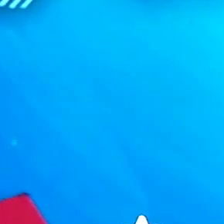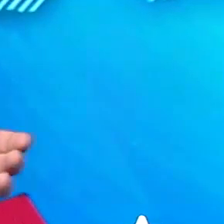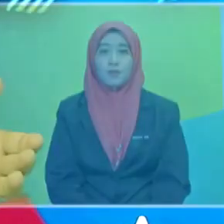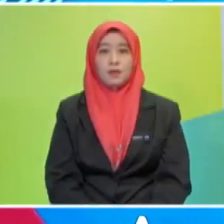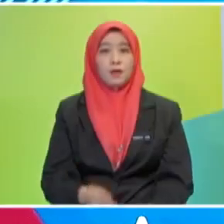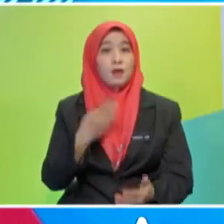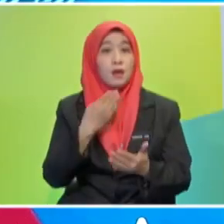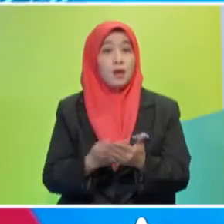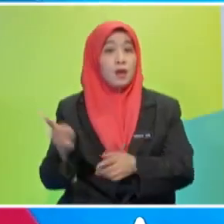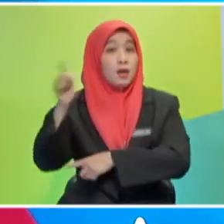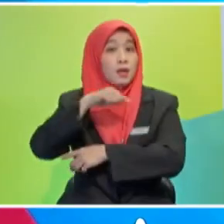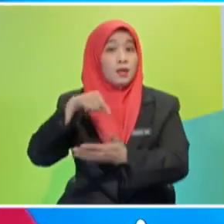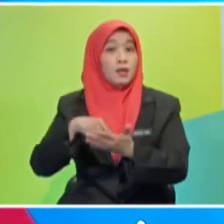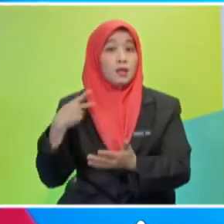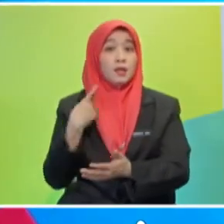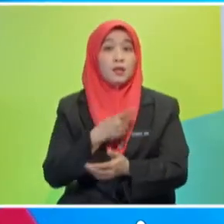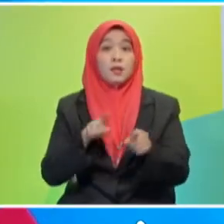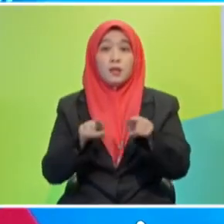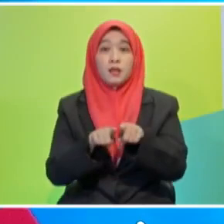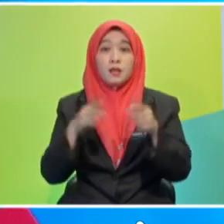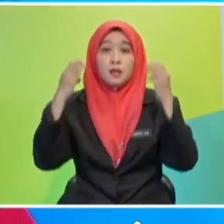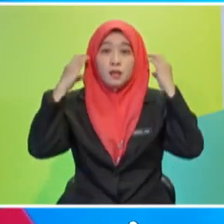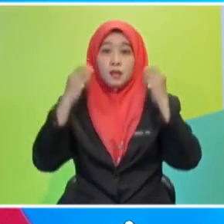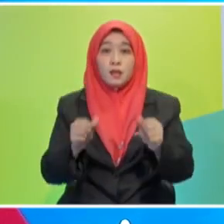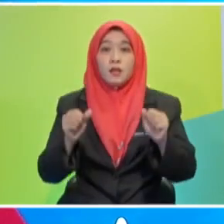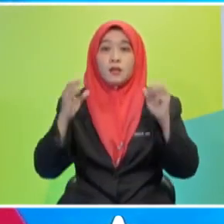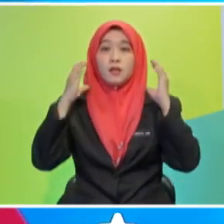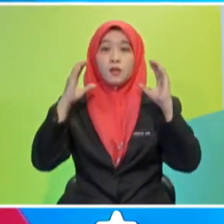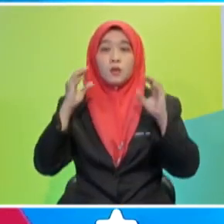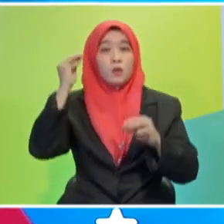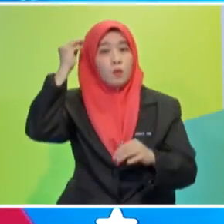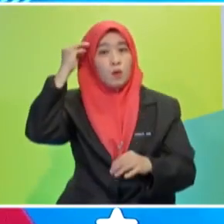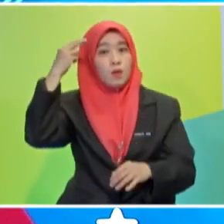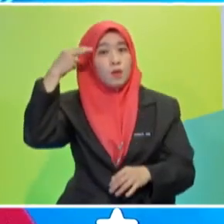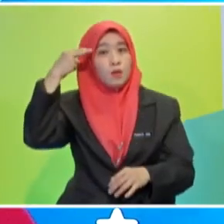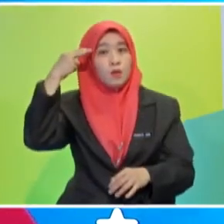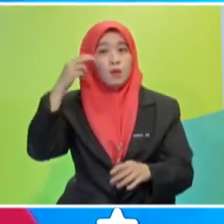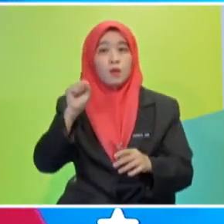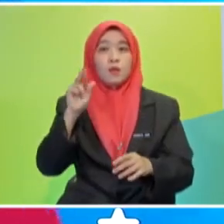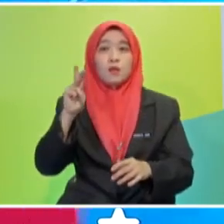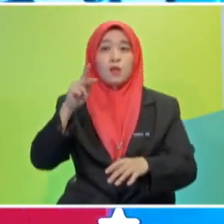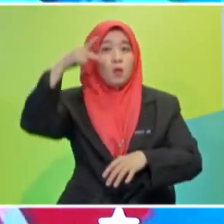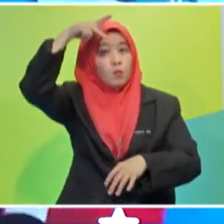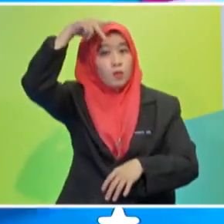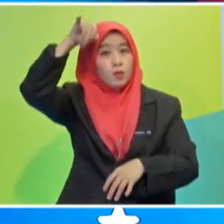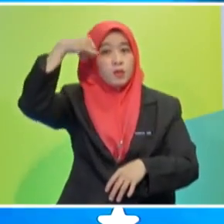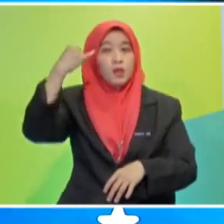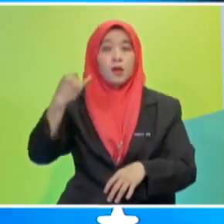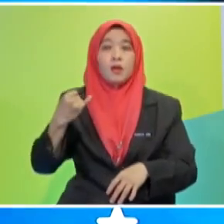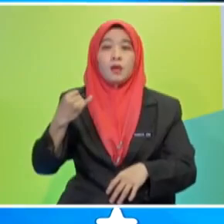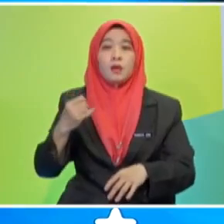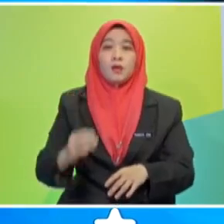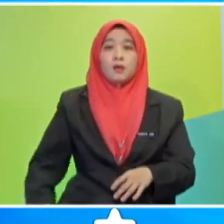Baiklah, pada hari ini kita bersama dengan Cikgu Muhammad Khairul Nasrul Zainuddin daripada SK Putrajaya Pesin 82,